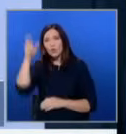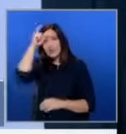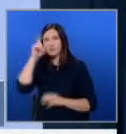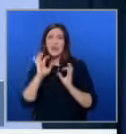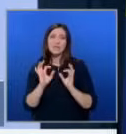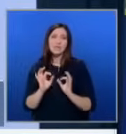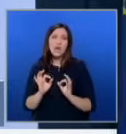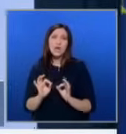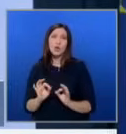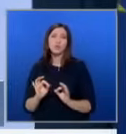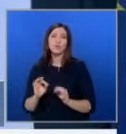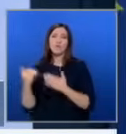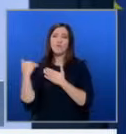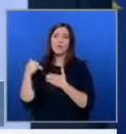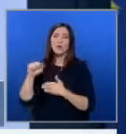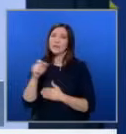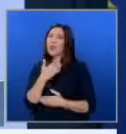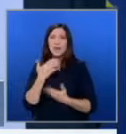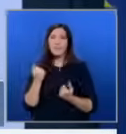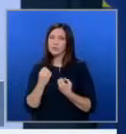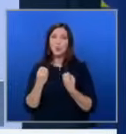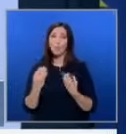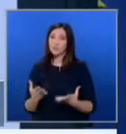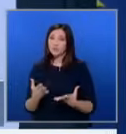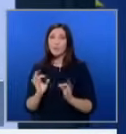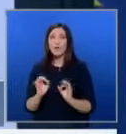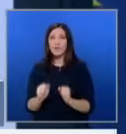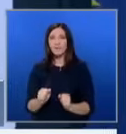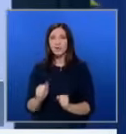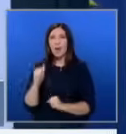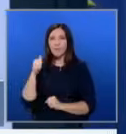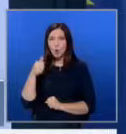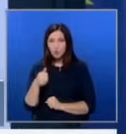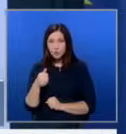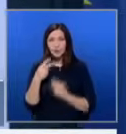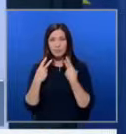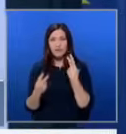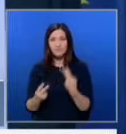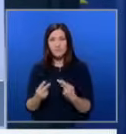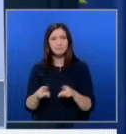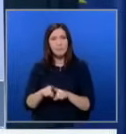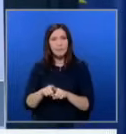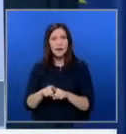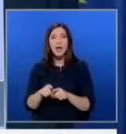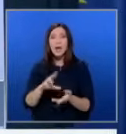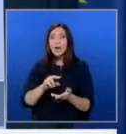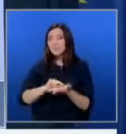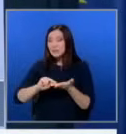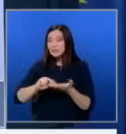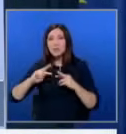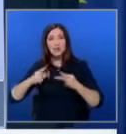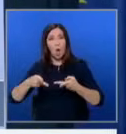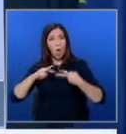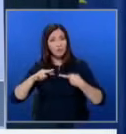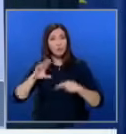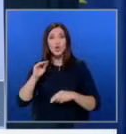е сериозно отговорна партия и няма да си го позволи. Но нека да изчакаме утре, да видим все пак писмените отговори и